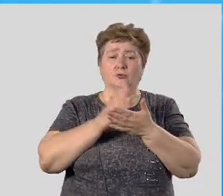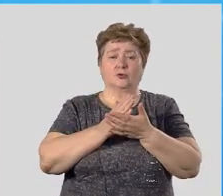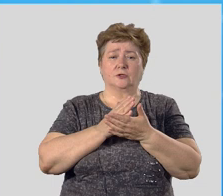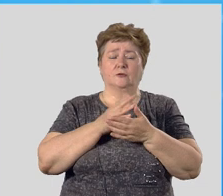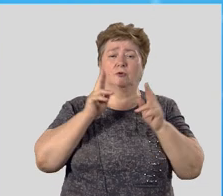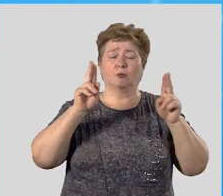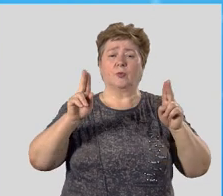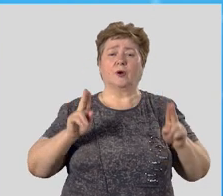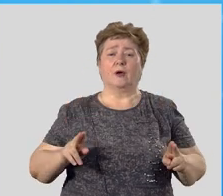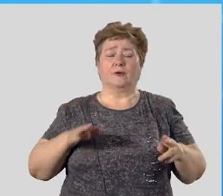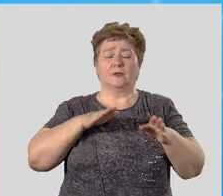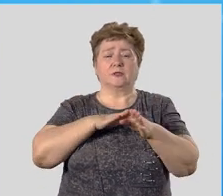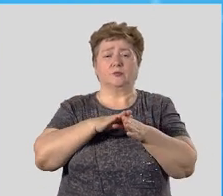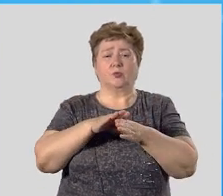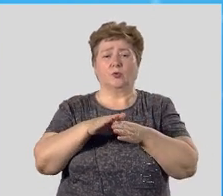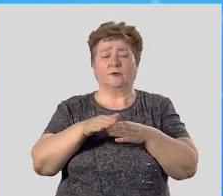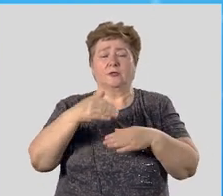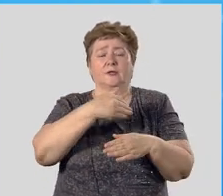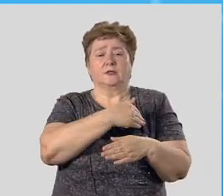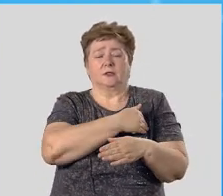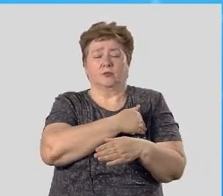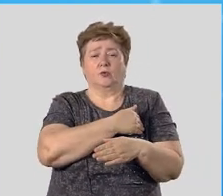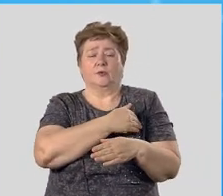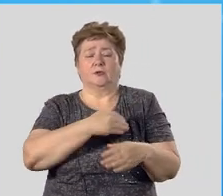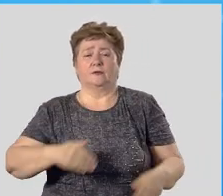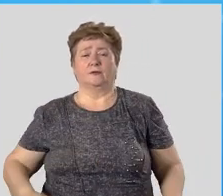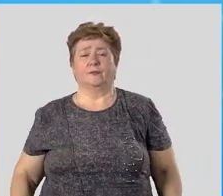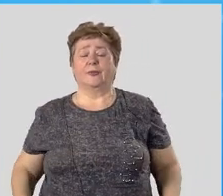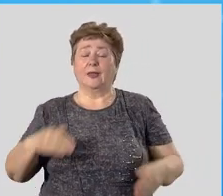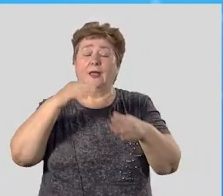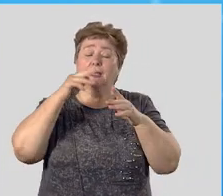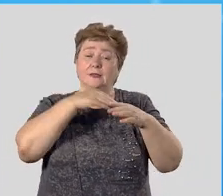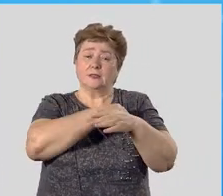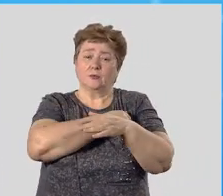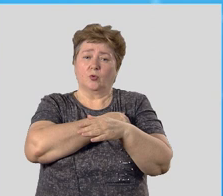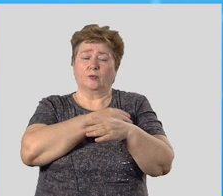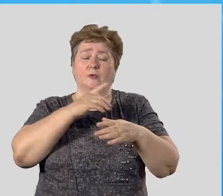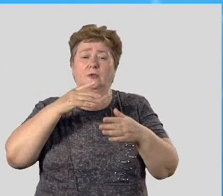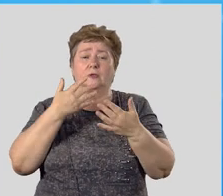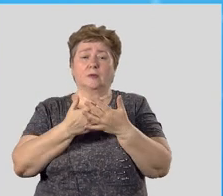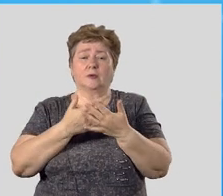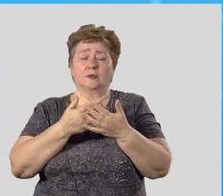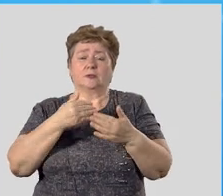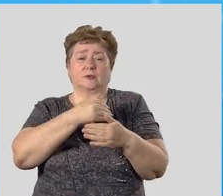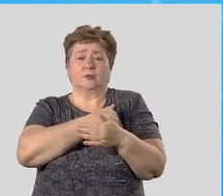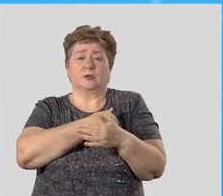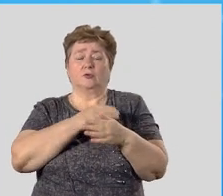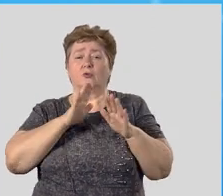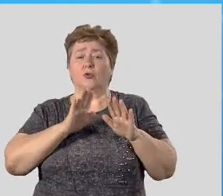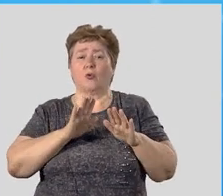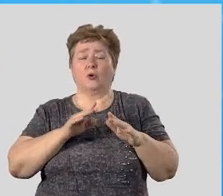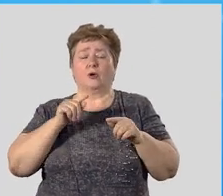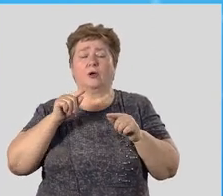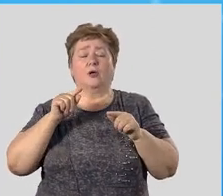Существует правило использования термометра. Термометр показывает температуру